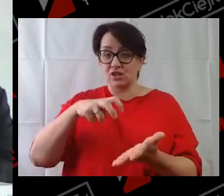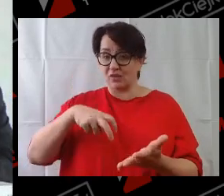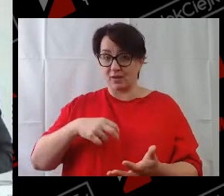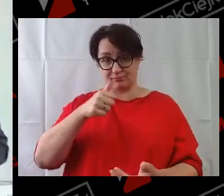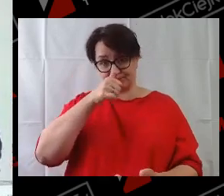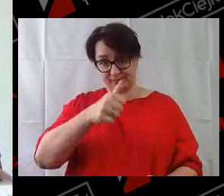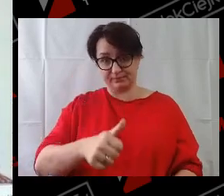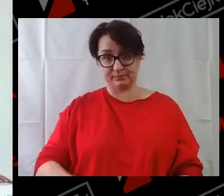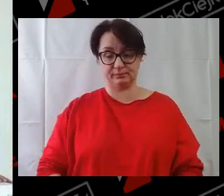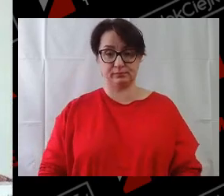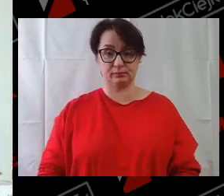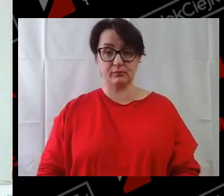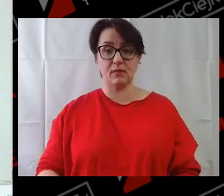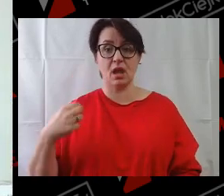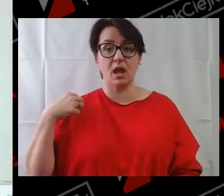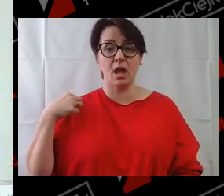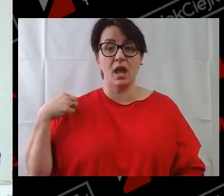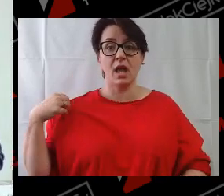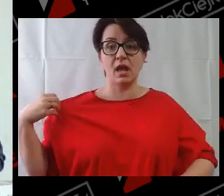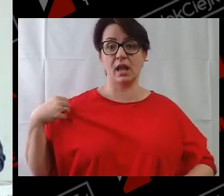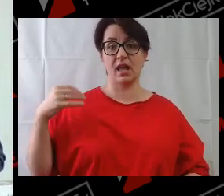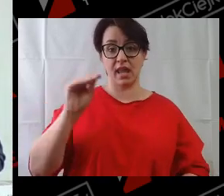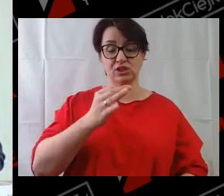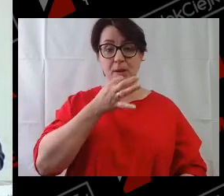jeszcze jakieś pytania tak